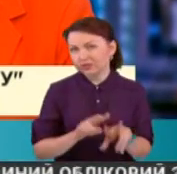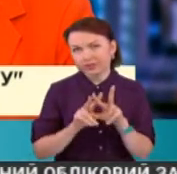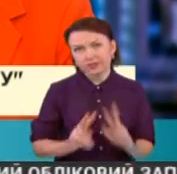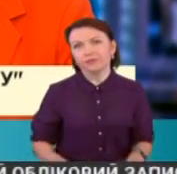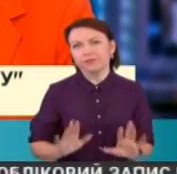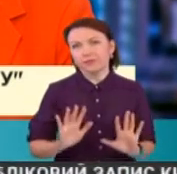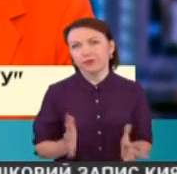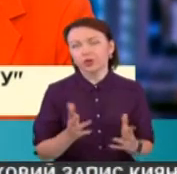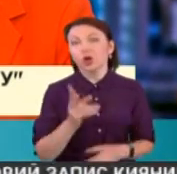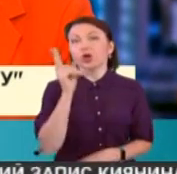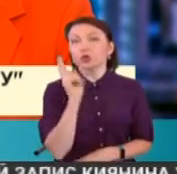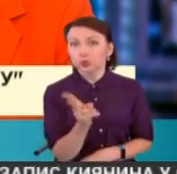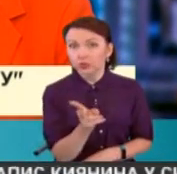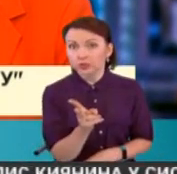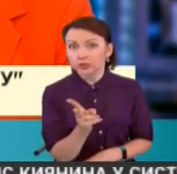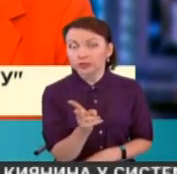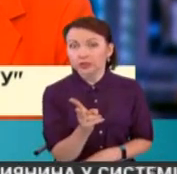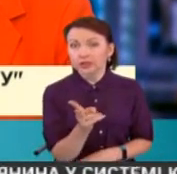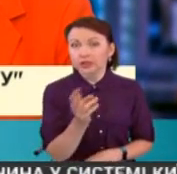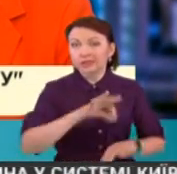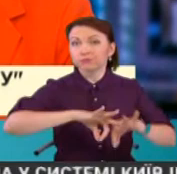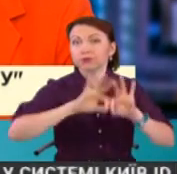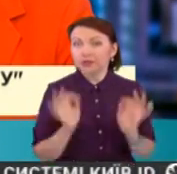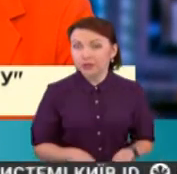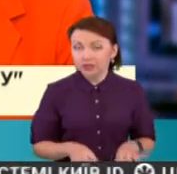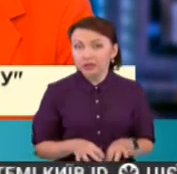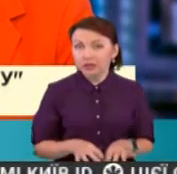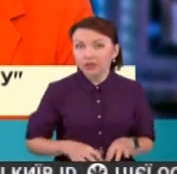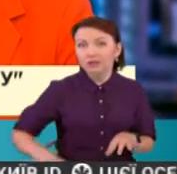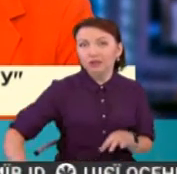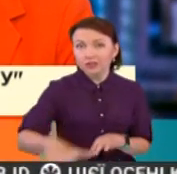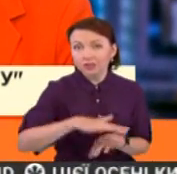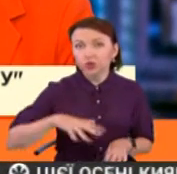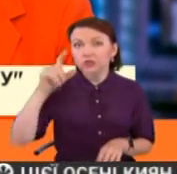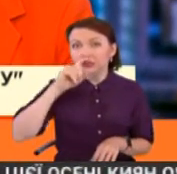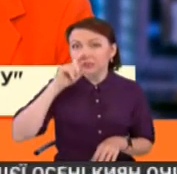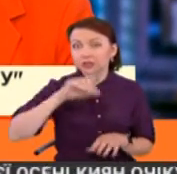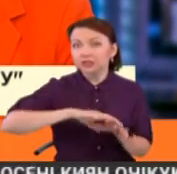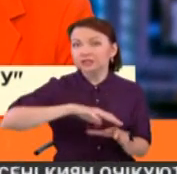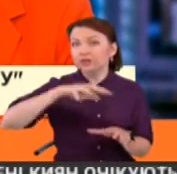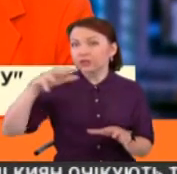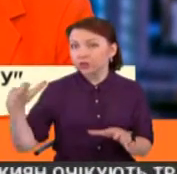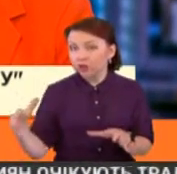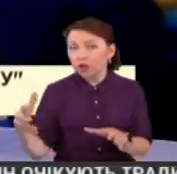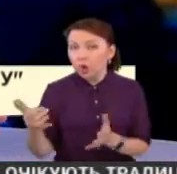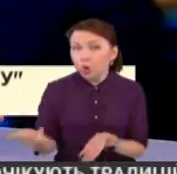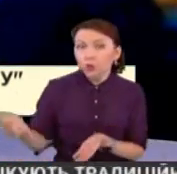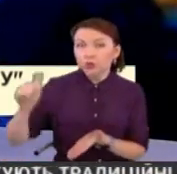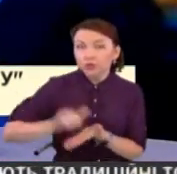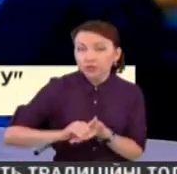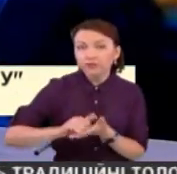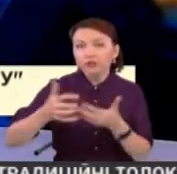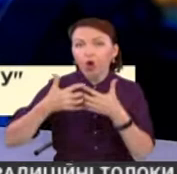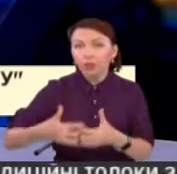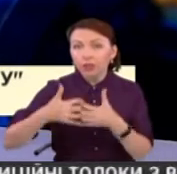випадок. Хтось спритний на території сміттєзвалища установив це обладнання